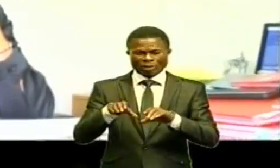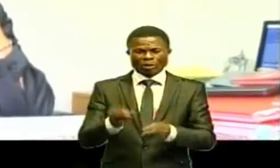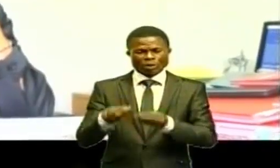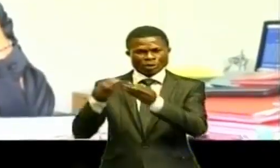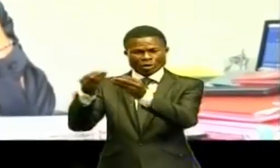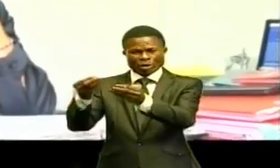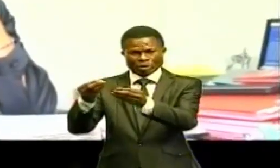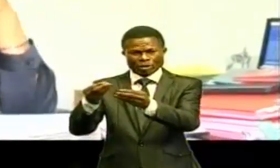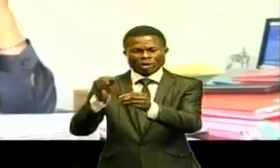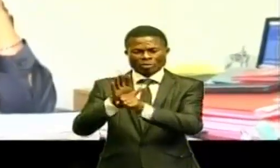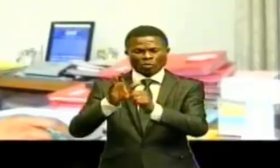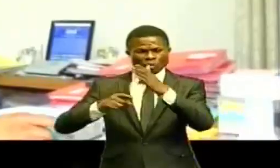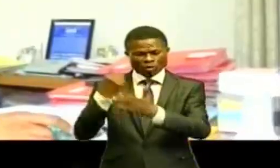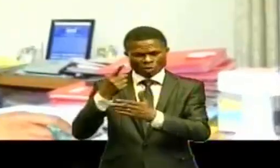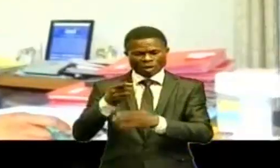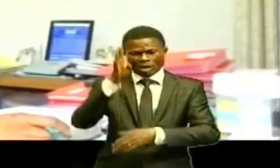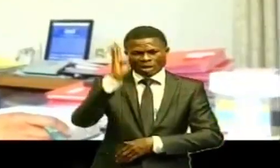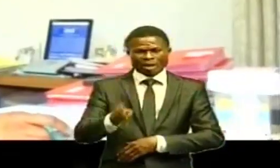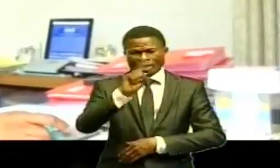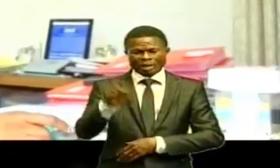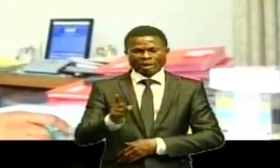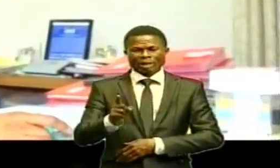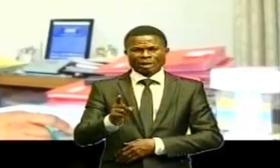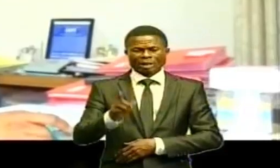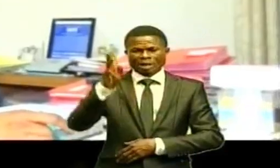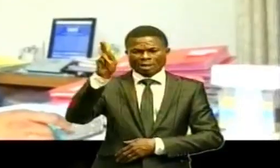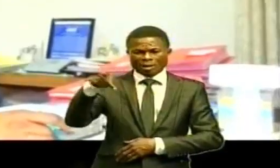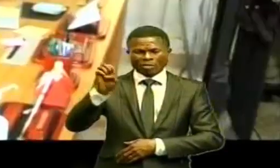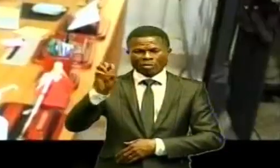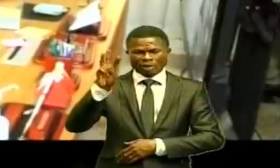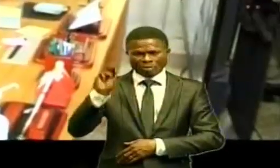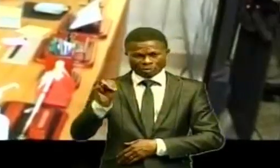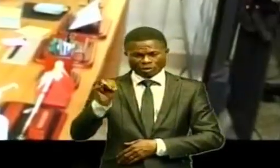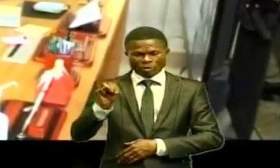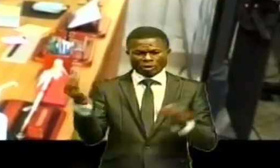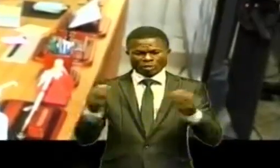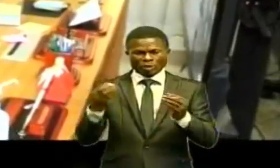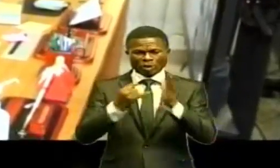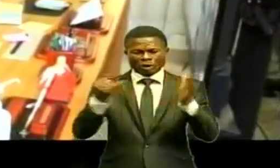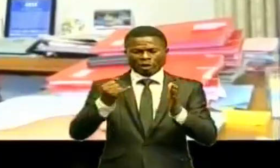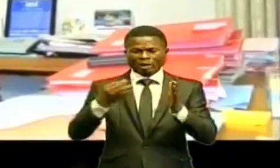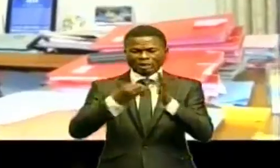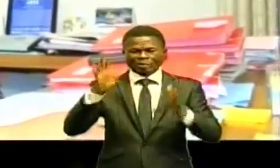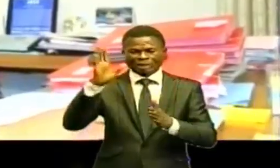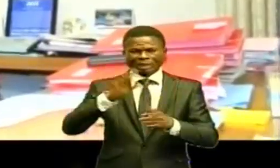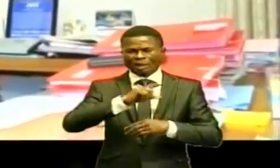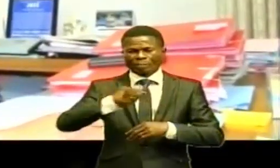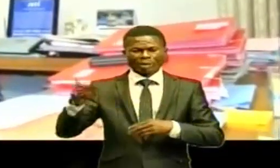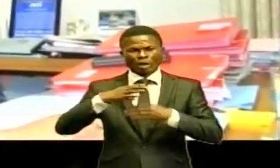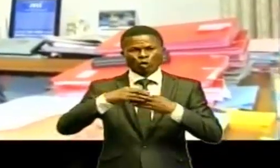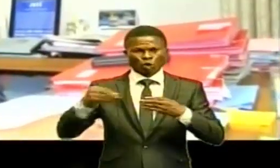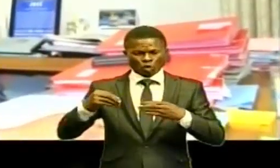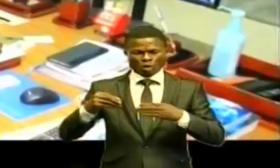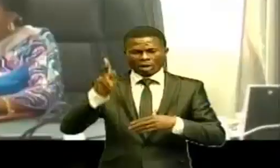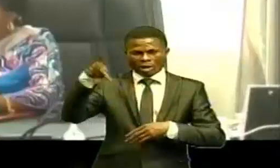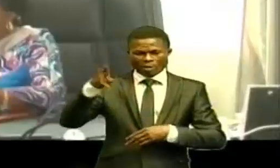d'octroyer des subventions directes à plus de 430 PME établies en raison de 75 000 $ par PME et